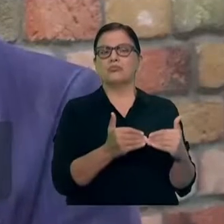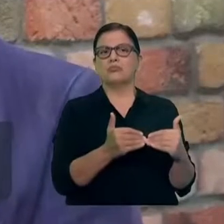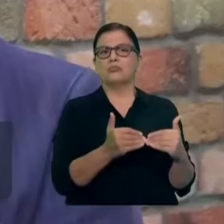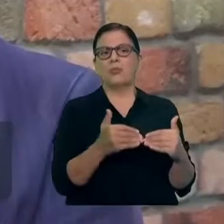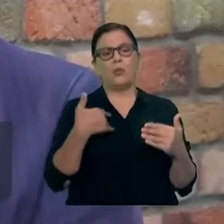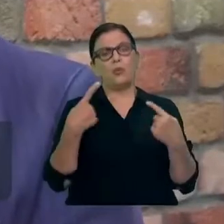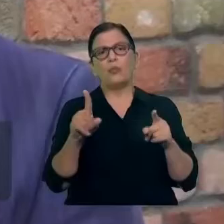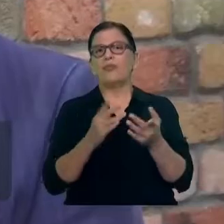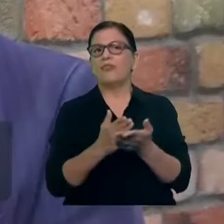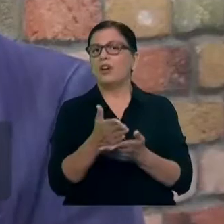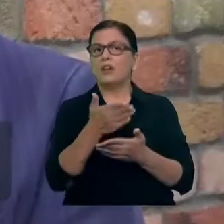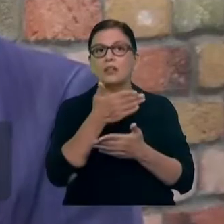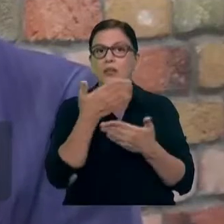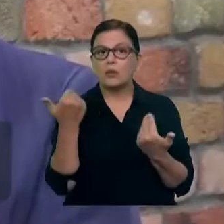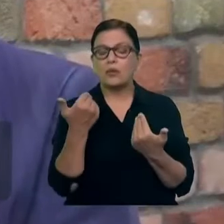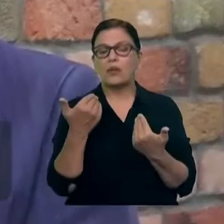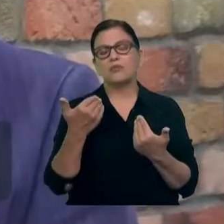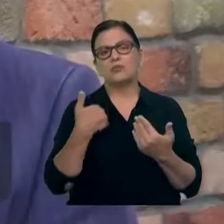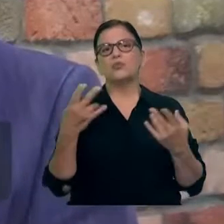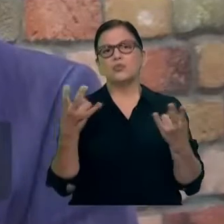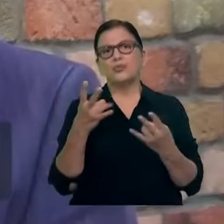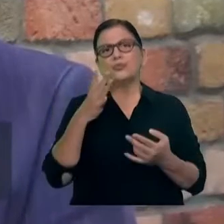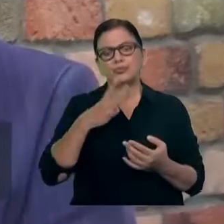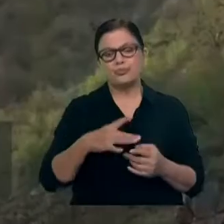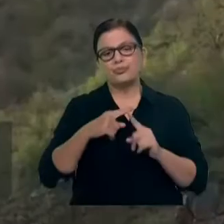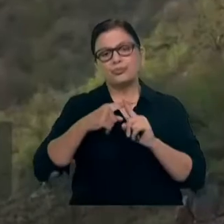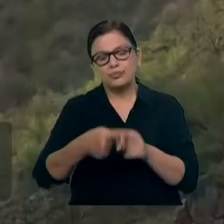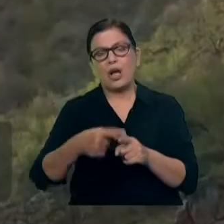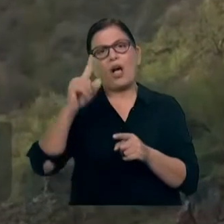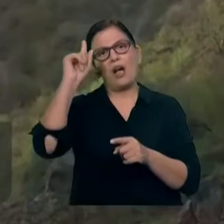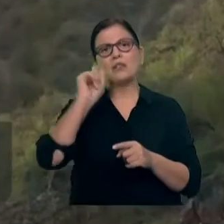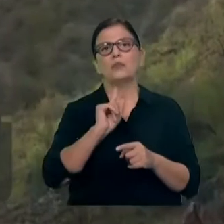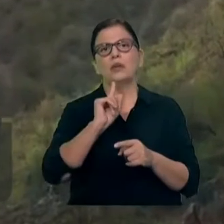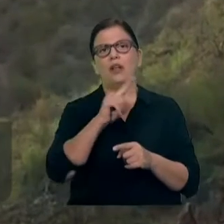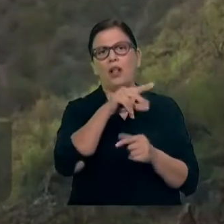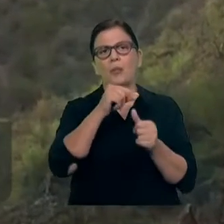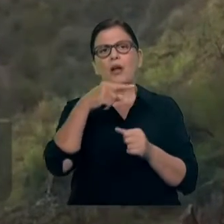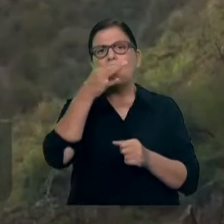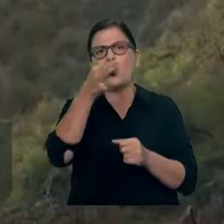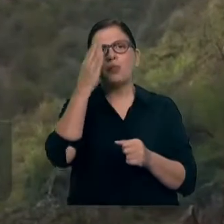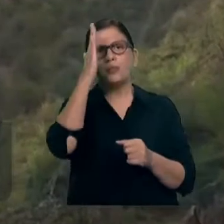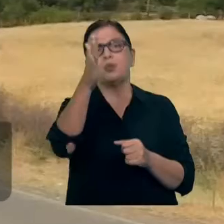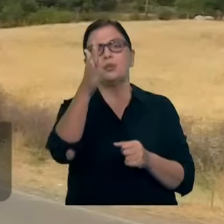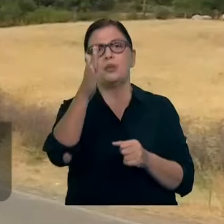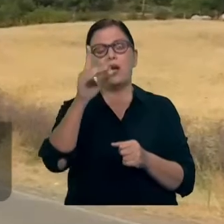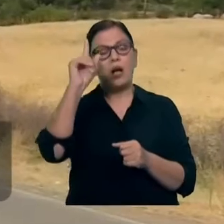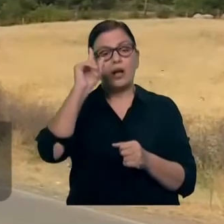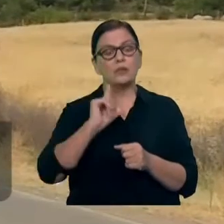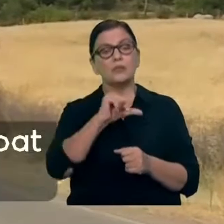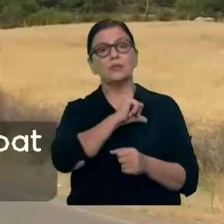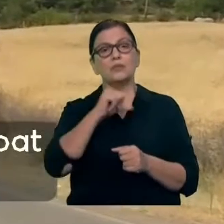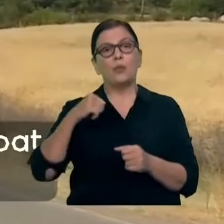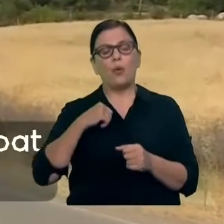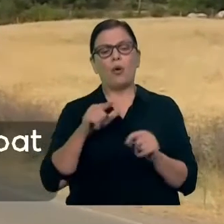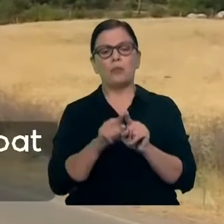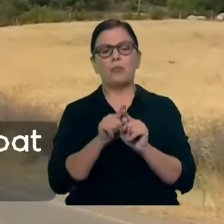başqa variantımız yoxdur. Biz Azərbaycanla razılaşmalara, güzəşlərə getməliyik. Azərbaycan kompleks şəkildə məsələlərin həllinin tərəfdarıdır,